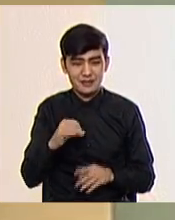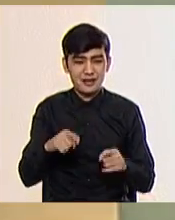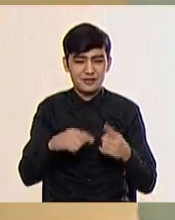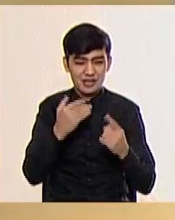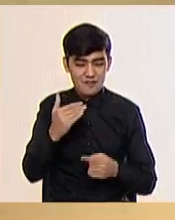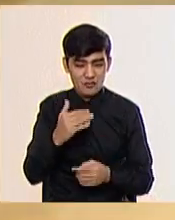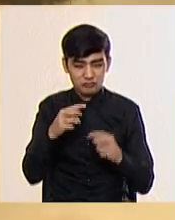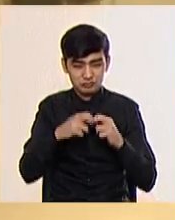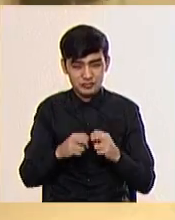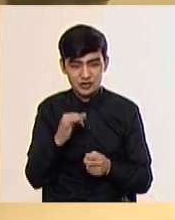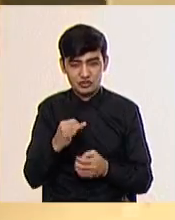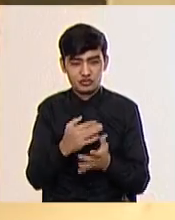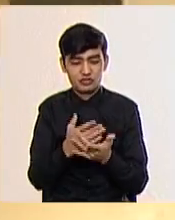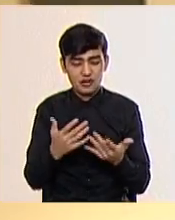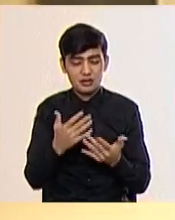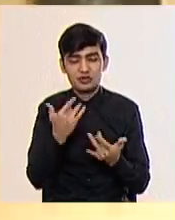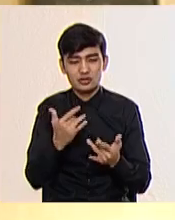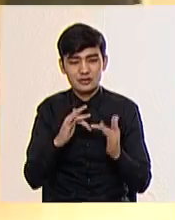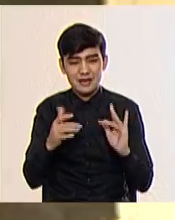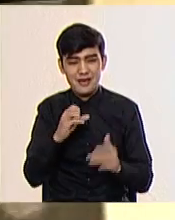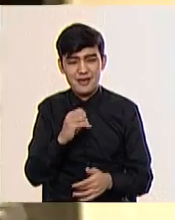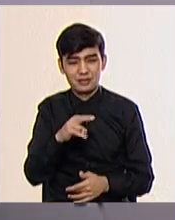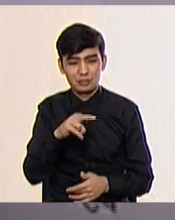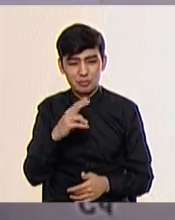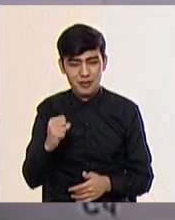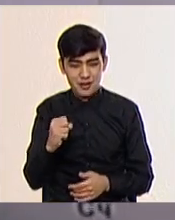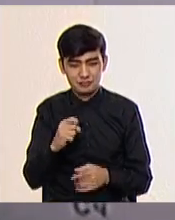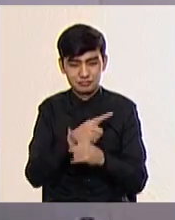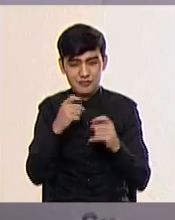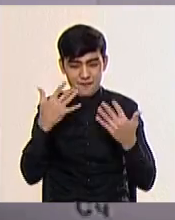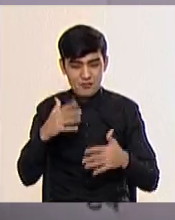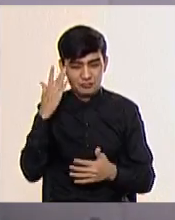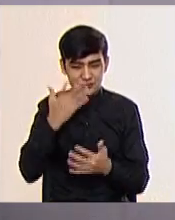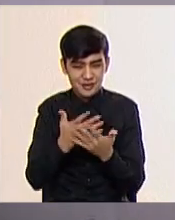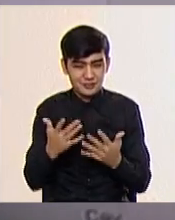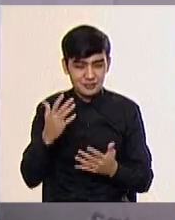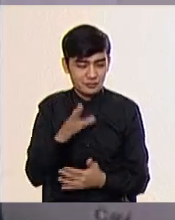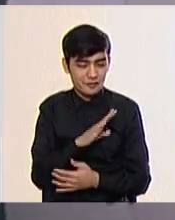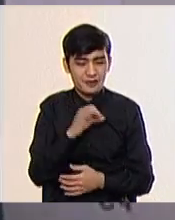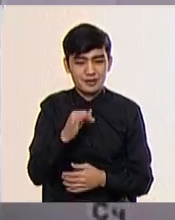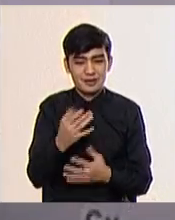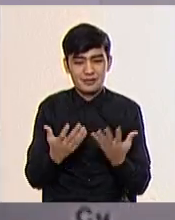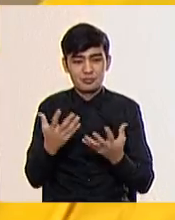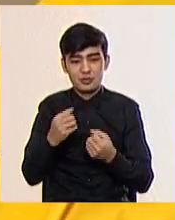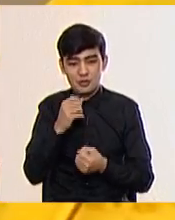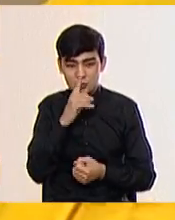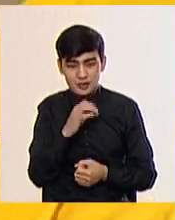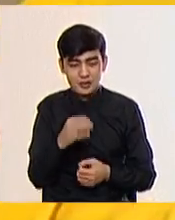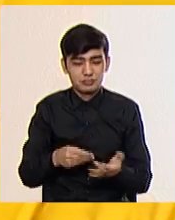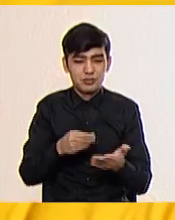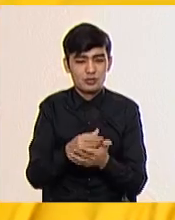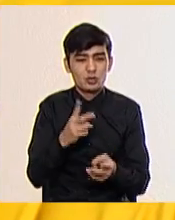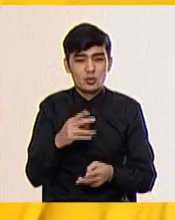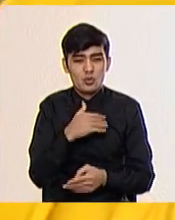И сейчас он размещен на сайте «Открытые НПА» для публичного обсуждения. Если их примут, то неплательщиков сначала